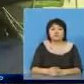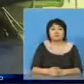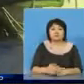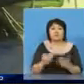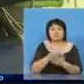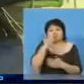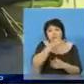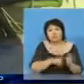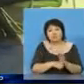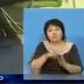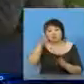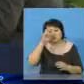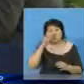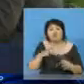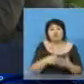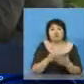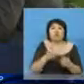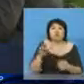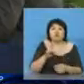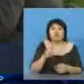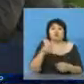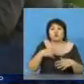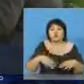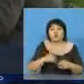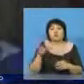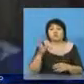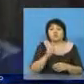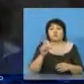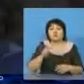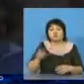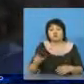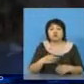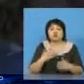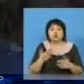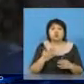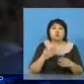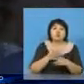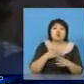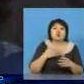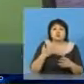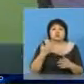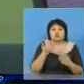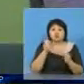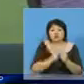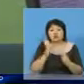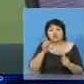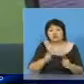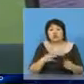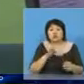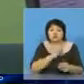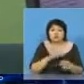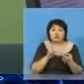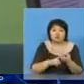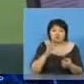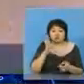Жаңа жылдан бастап, әлеуметтік төлемнің мөлшері отбасының барлық мүшелері үшін кедейлік шегі мен жан басына шаққандағы кіріске